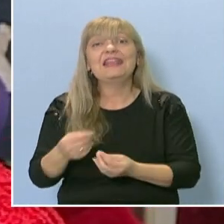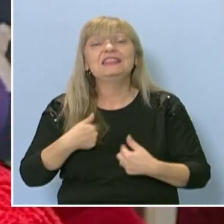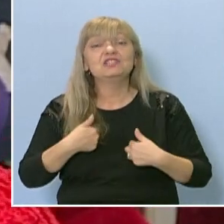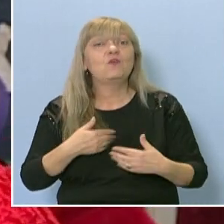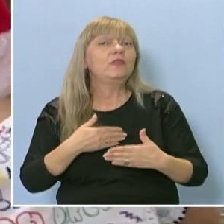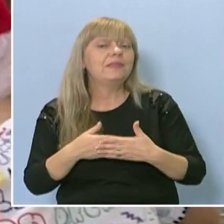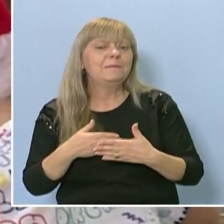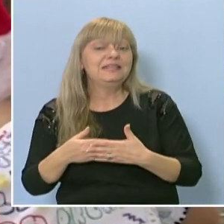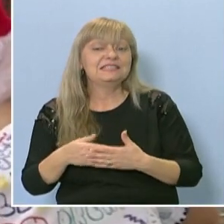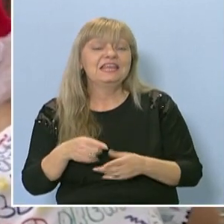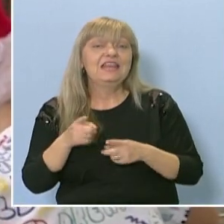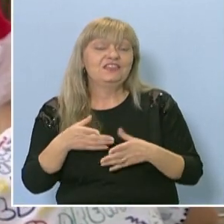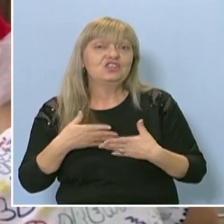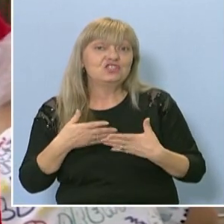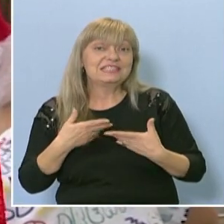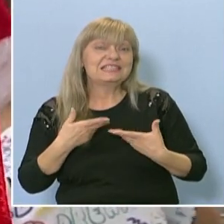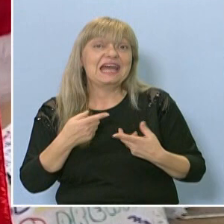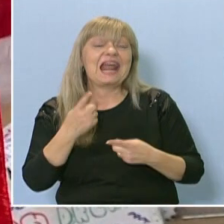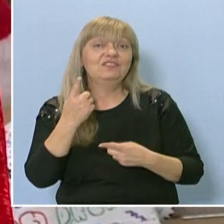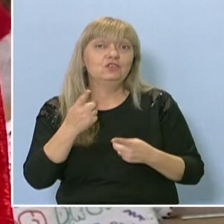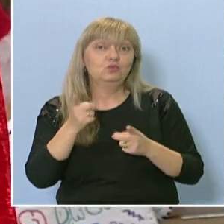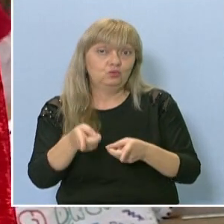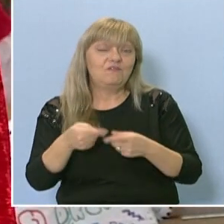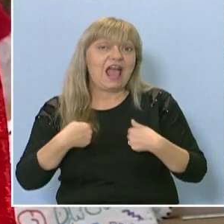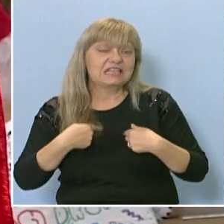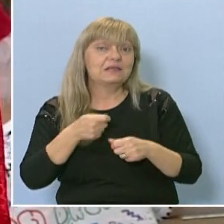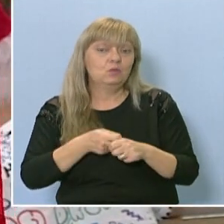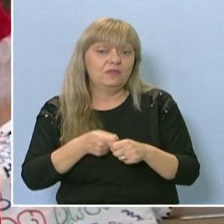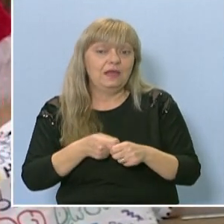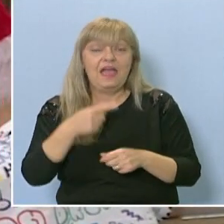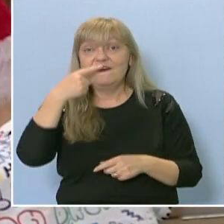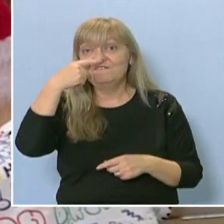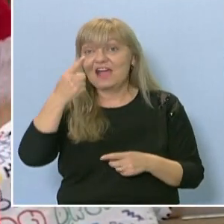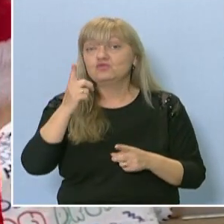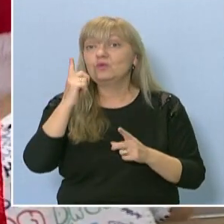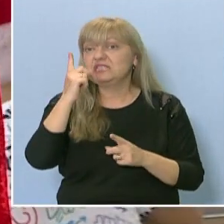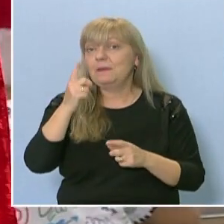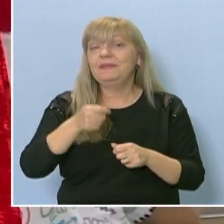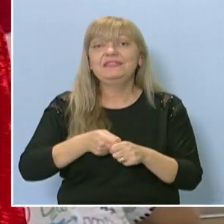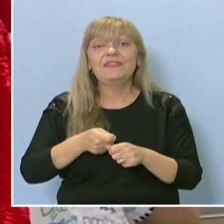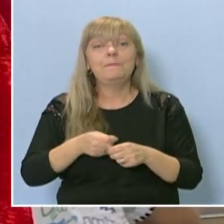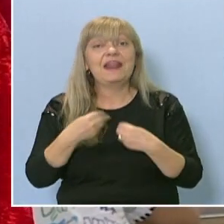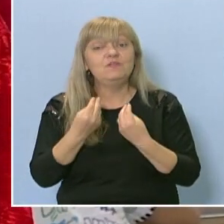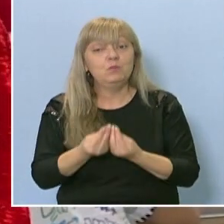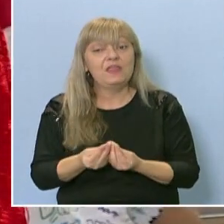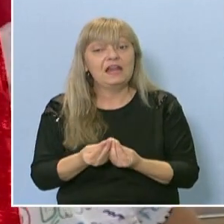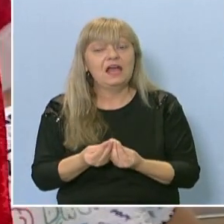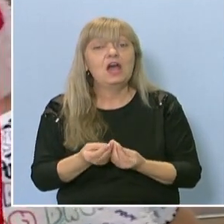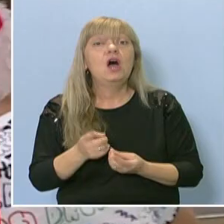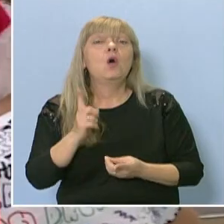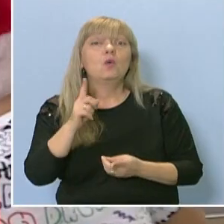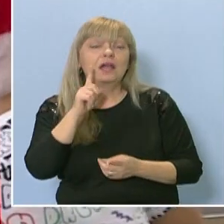съм направила. Важно е според мен да направим сами подаръци, защото така човека, който го подарява, наистина